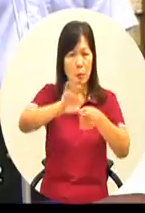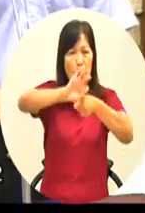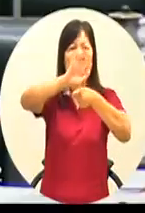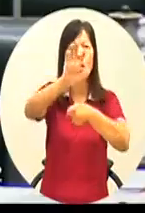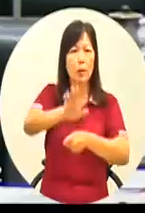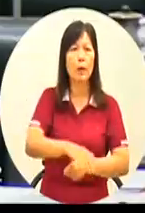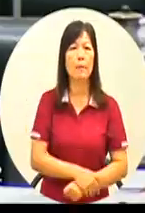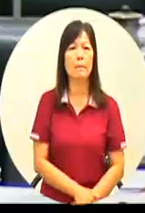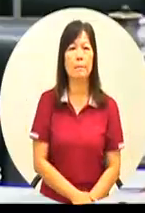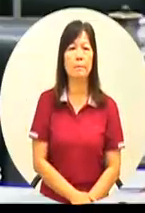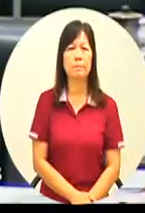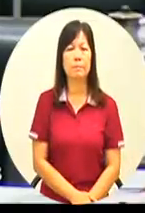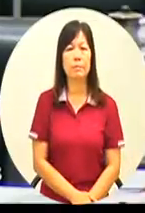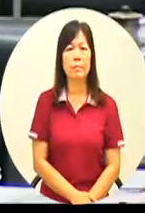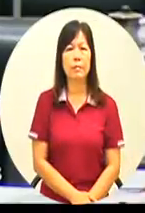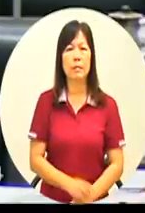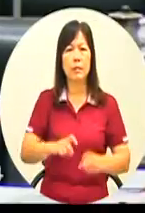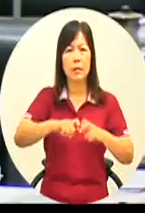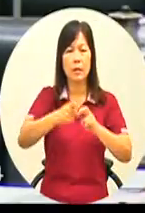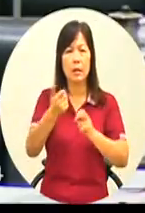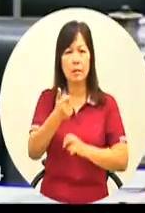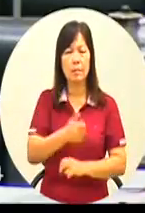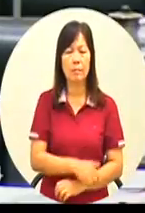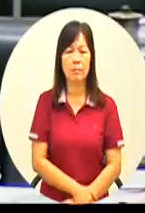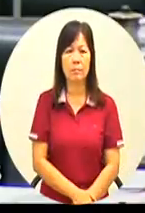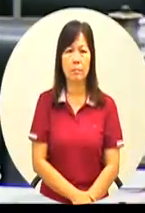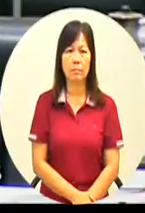中。 李区长，